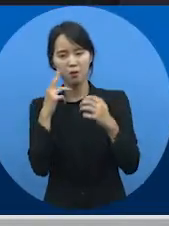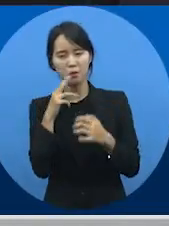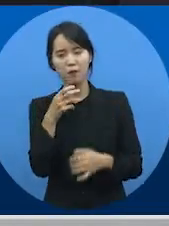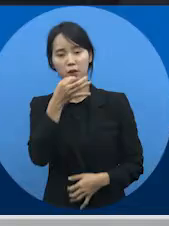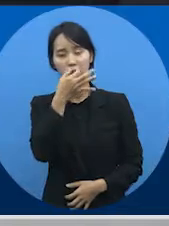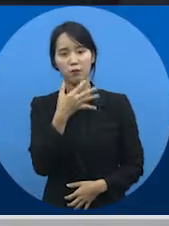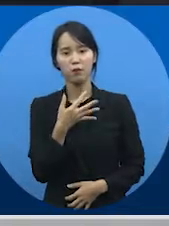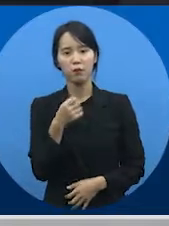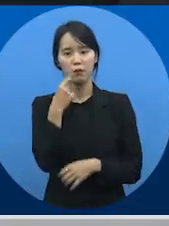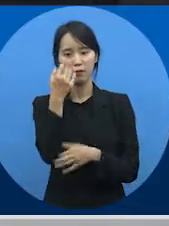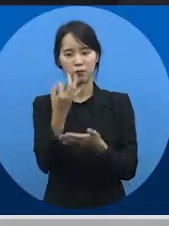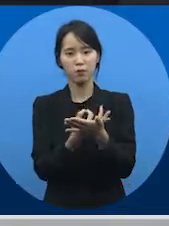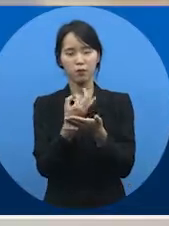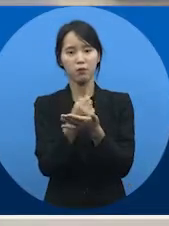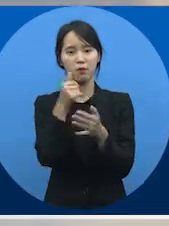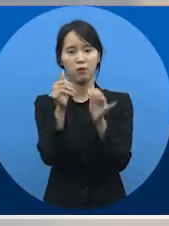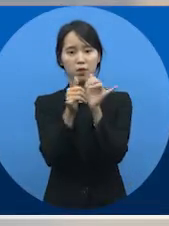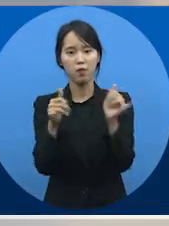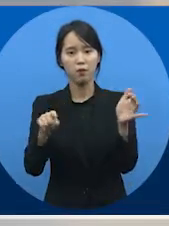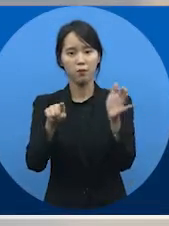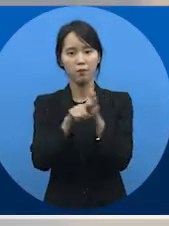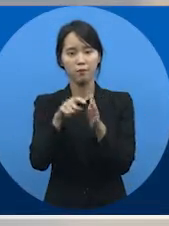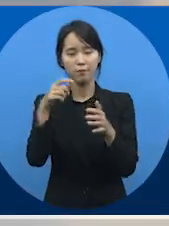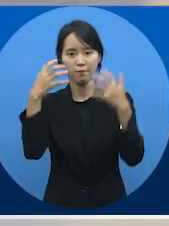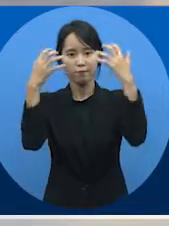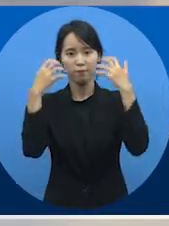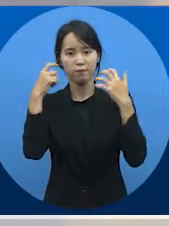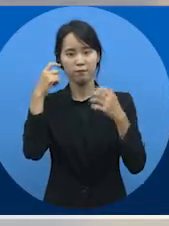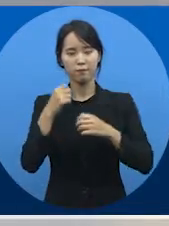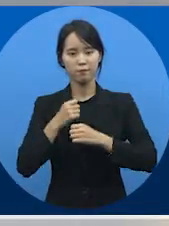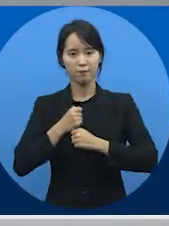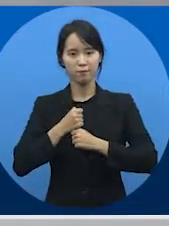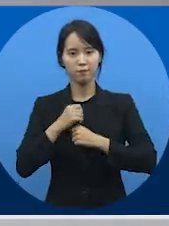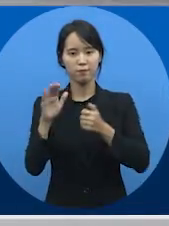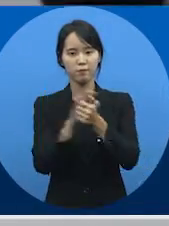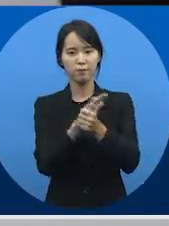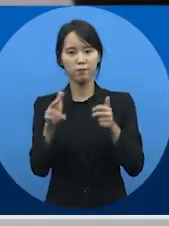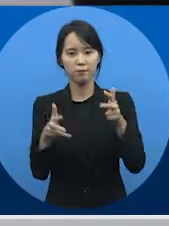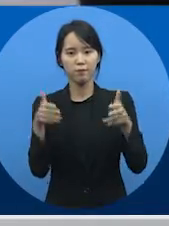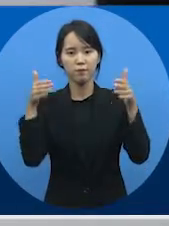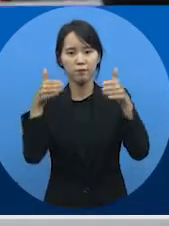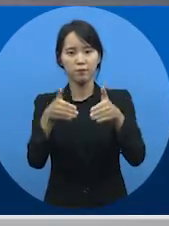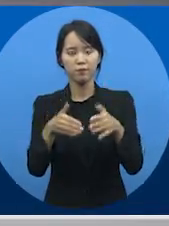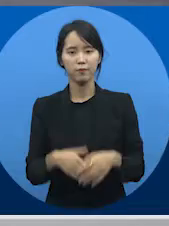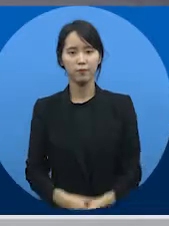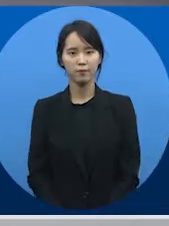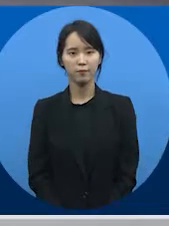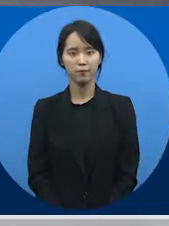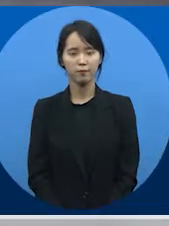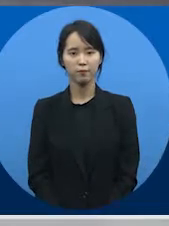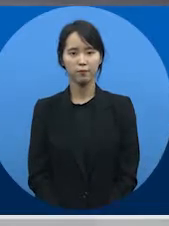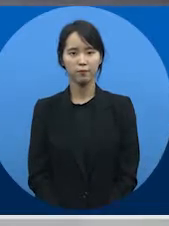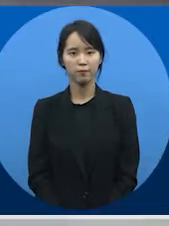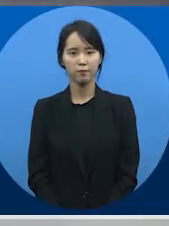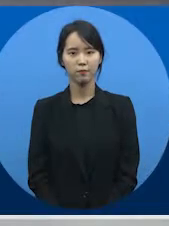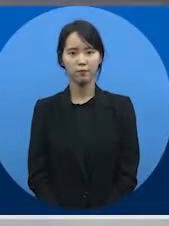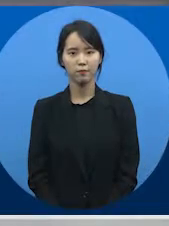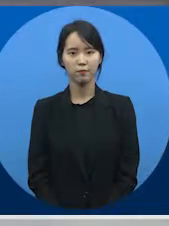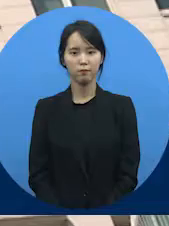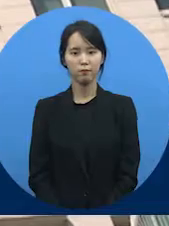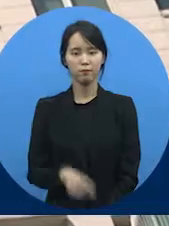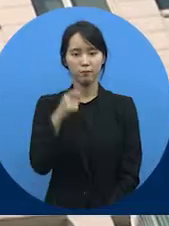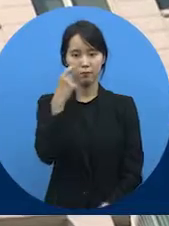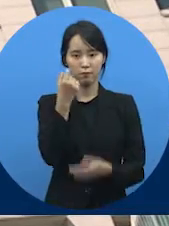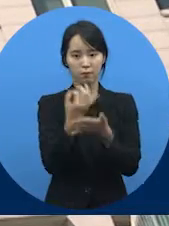동대문구는 열대야와 폭염으로 인해 어려움을 겪고 있는 저소득층을 위해 여름철 안전돌봄 사업에 총력을 기울이고 있습니다.